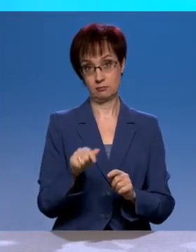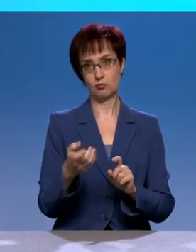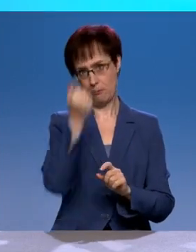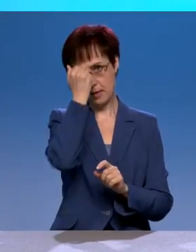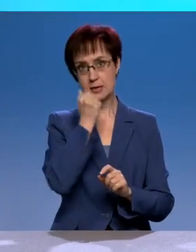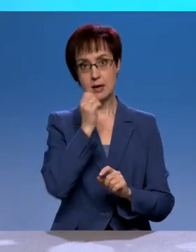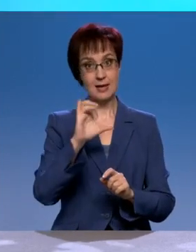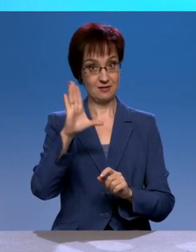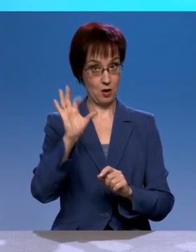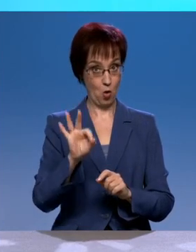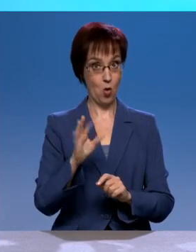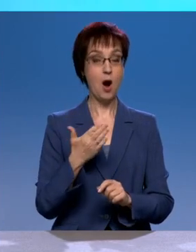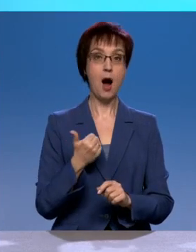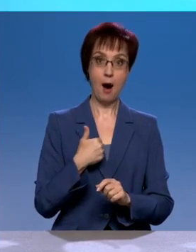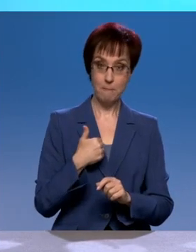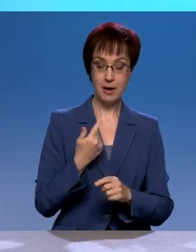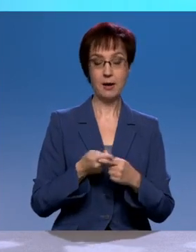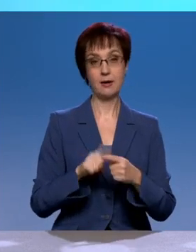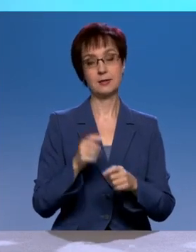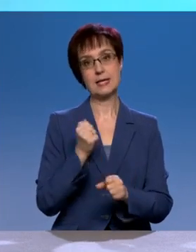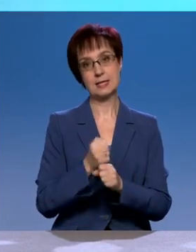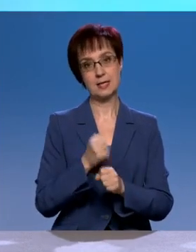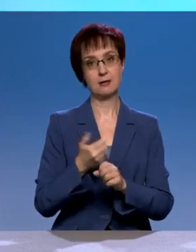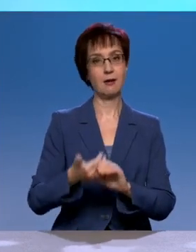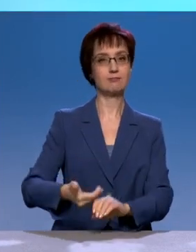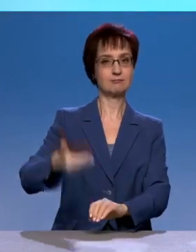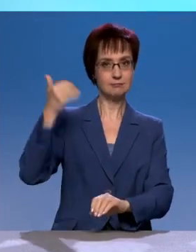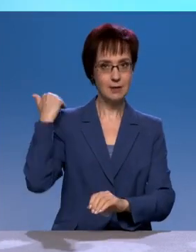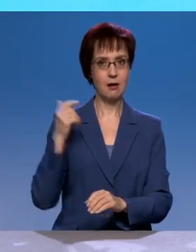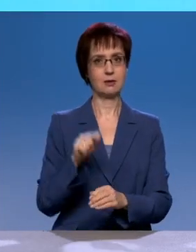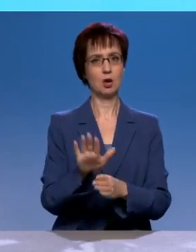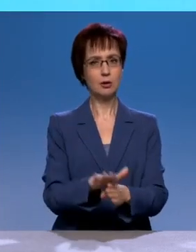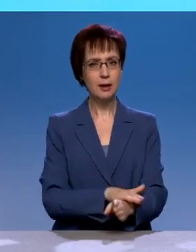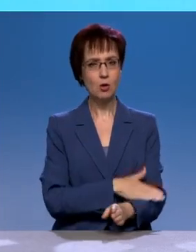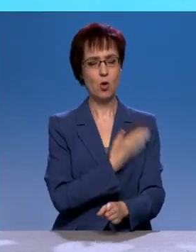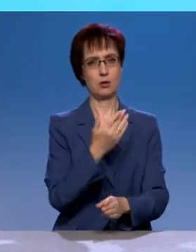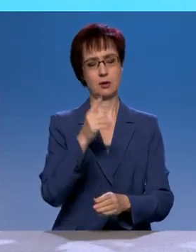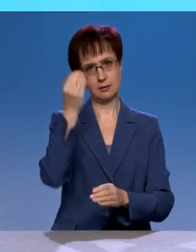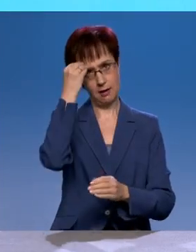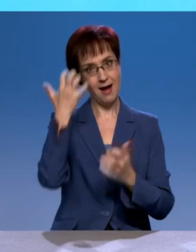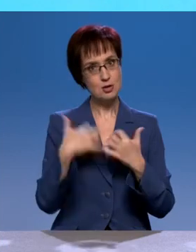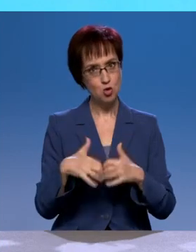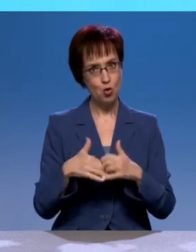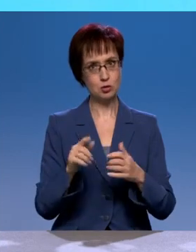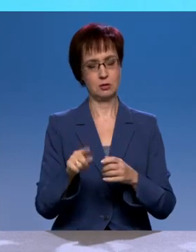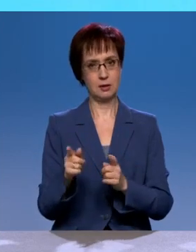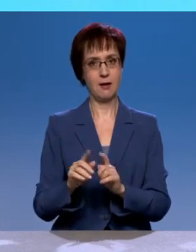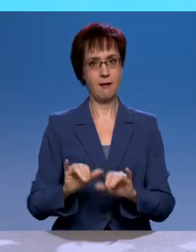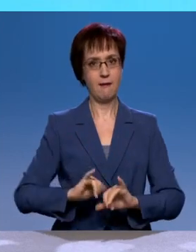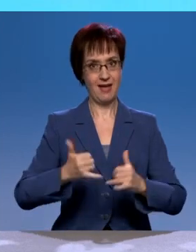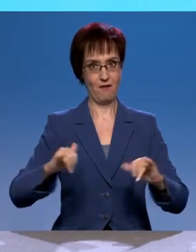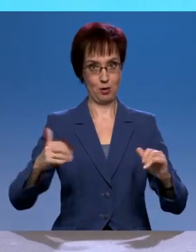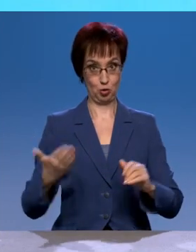длительной сознательной эволюции. Мы это сделали с вами и с нашими зрителями. И благодаря им Вполне осознанно. Вы как раз сказали